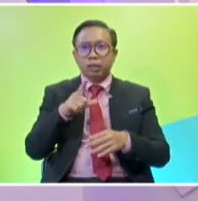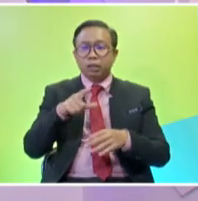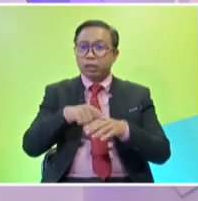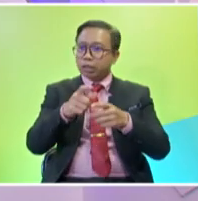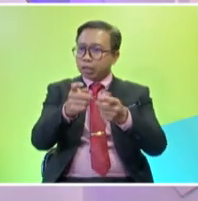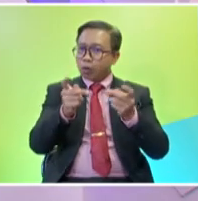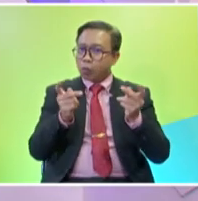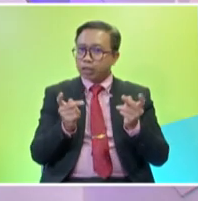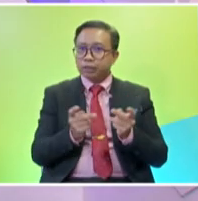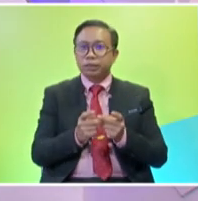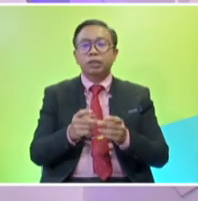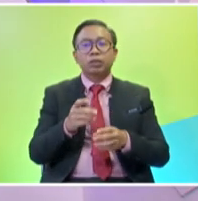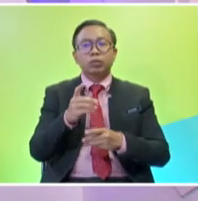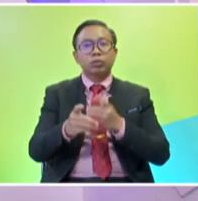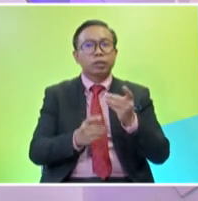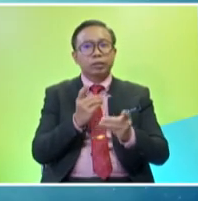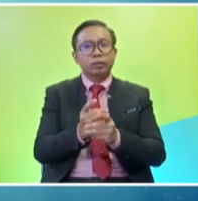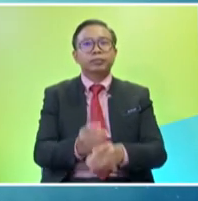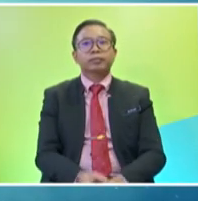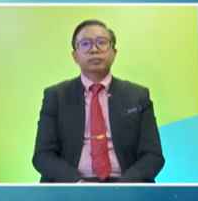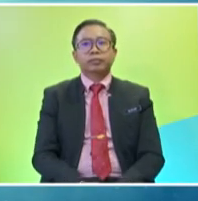siapa yang anak muda